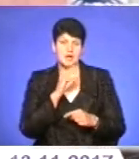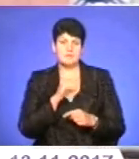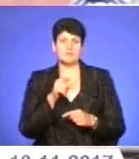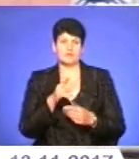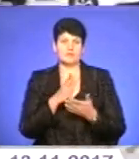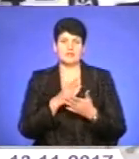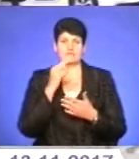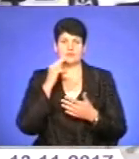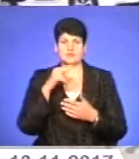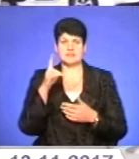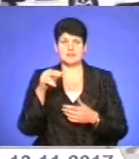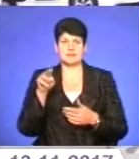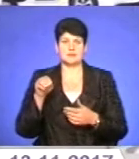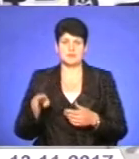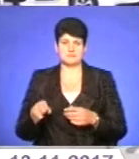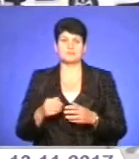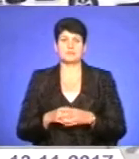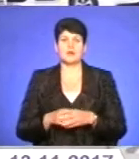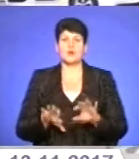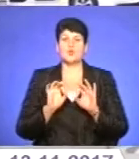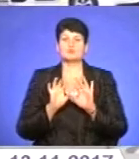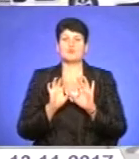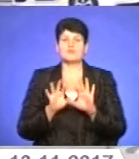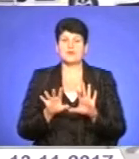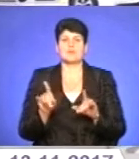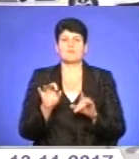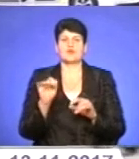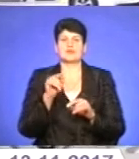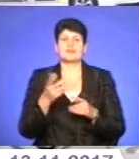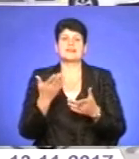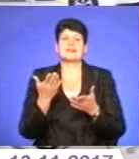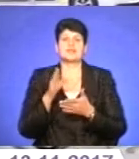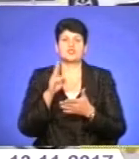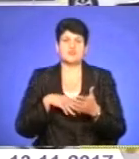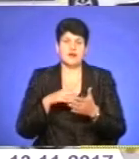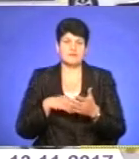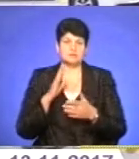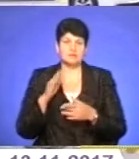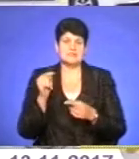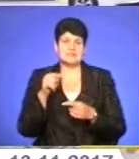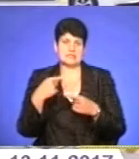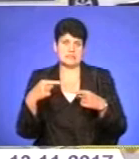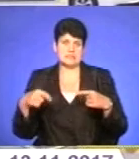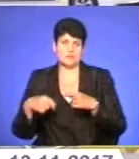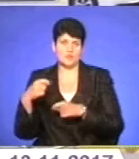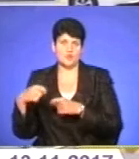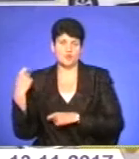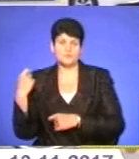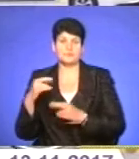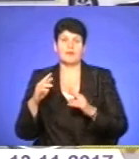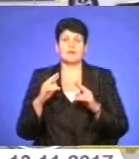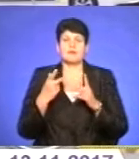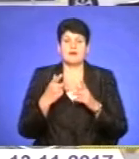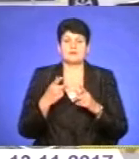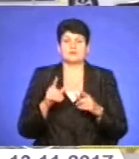ДТП. Розповідаємо про те, які штрафи передбачені за те чи інше порушення, як уникнути того